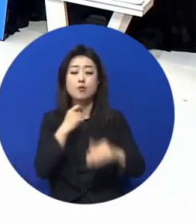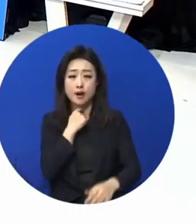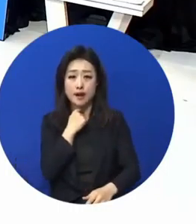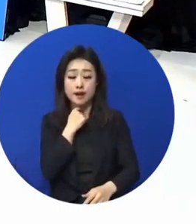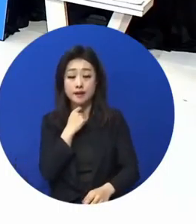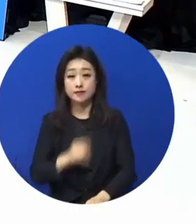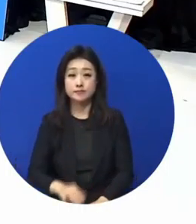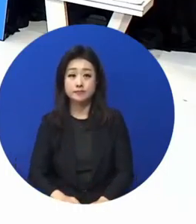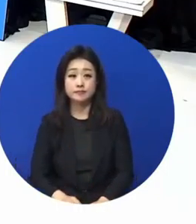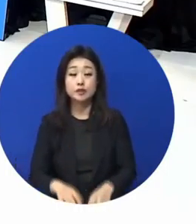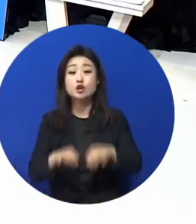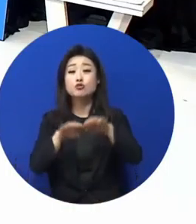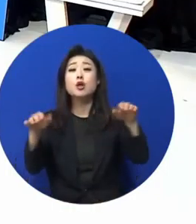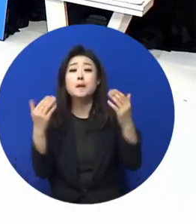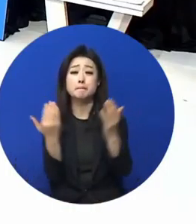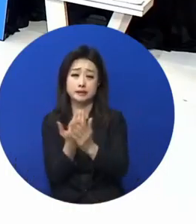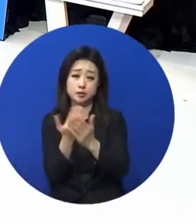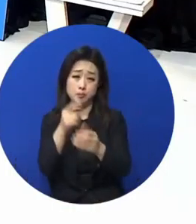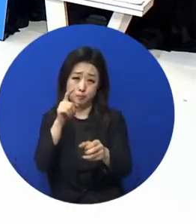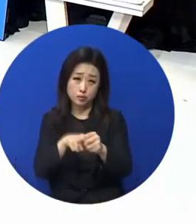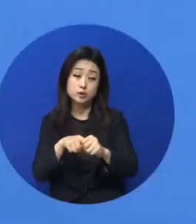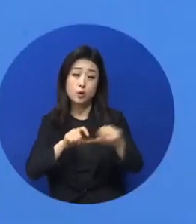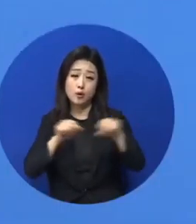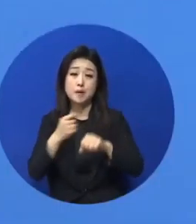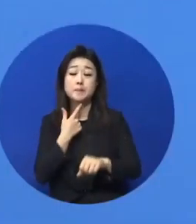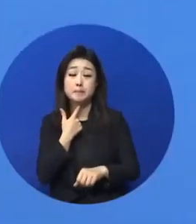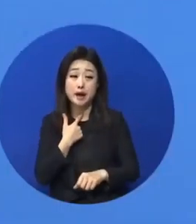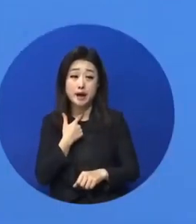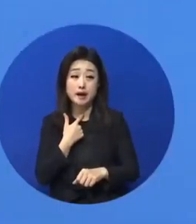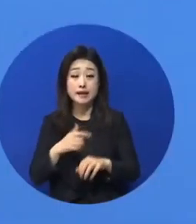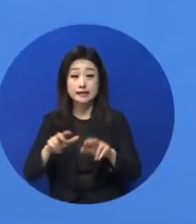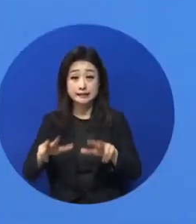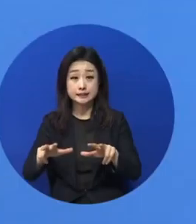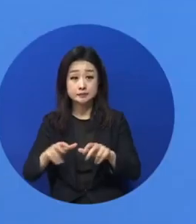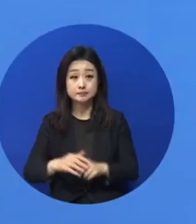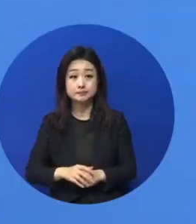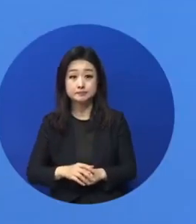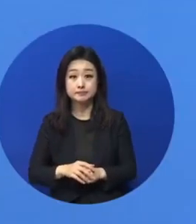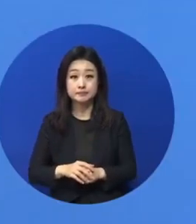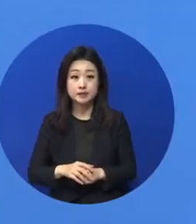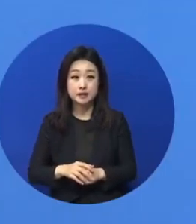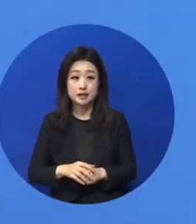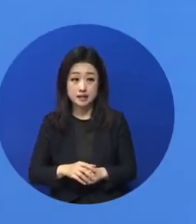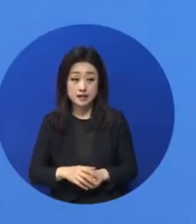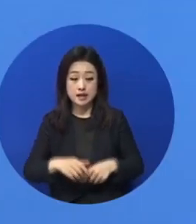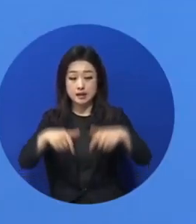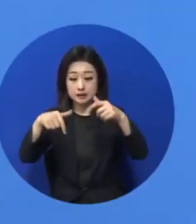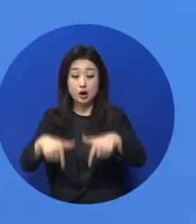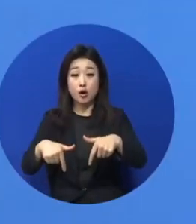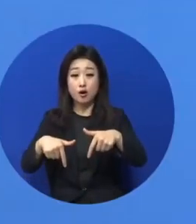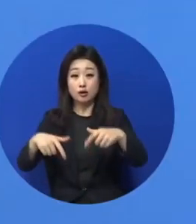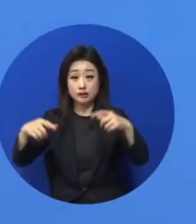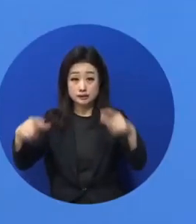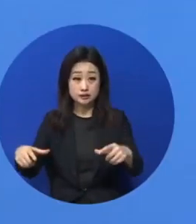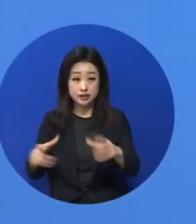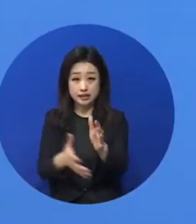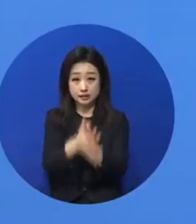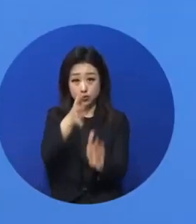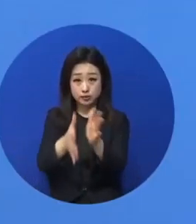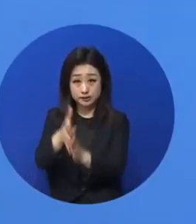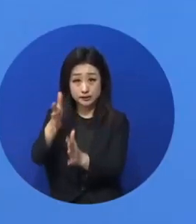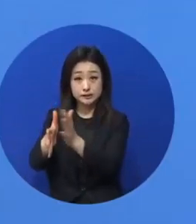하나가 균형 발전입니다. 그래서 지금 아시다시피 서부산 쪽에 강서 쪽에 에코데타 시티라든지 그다음에